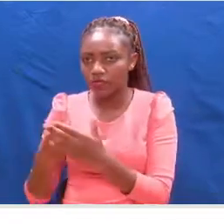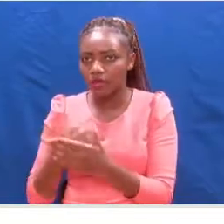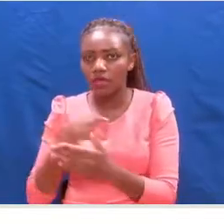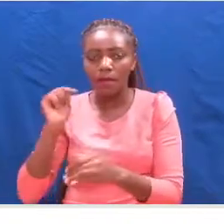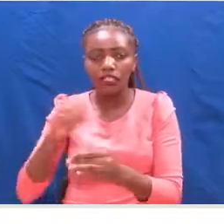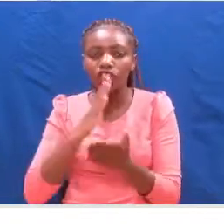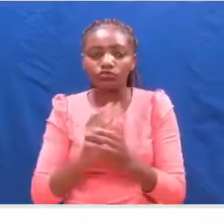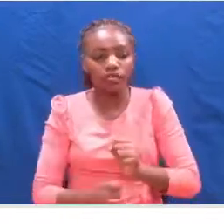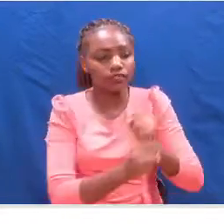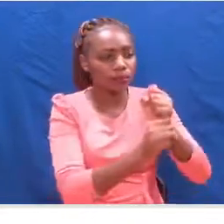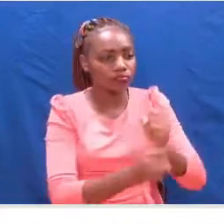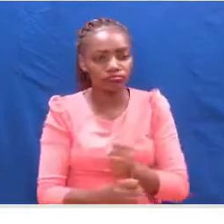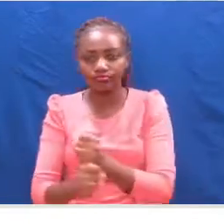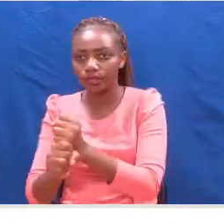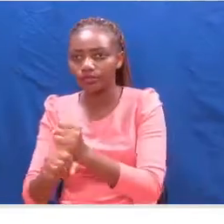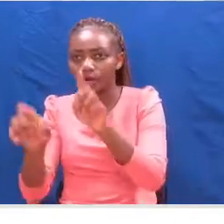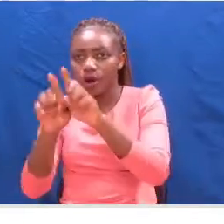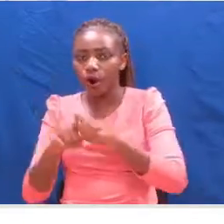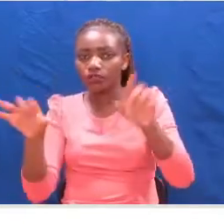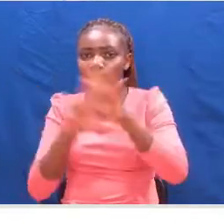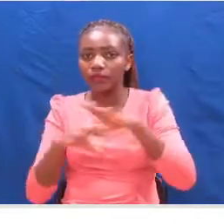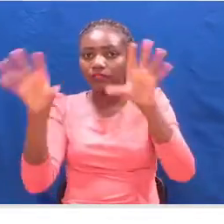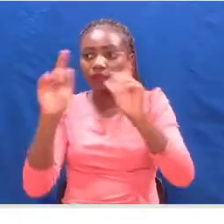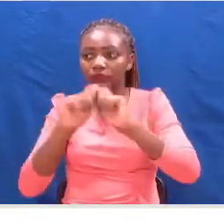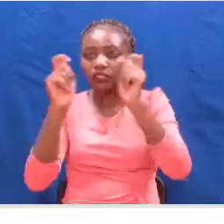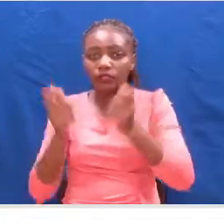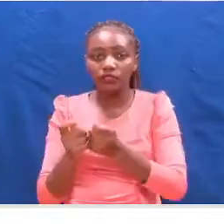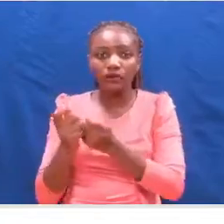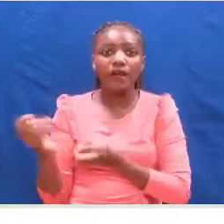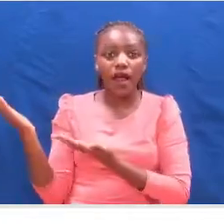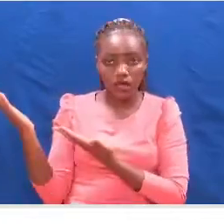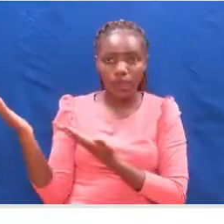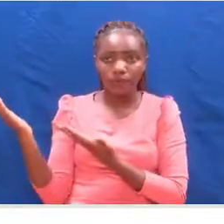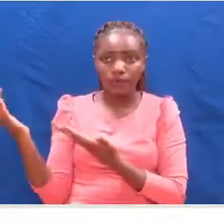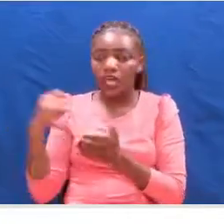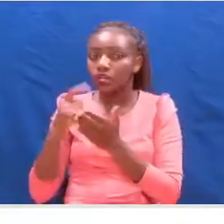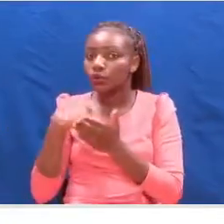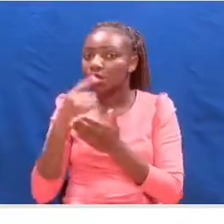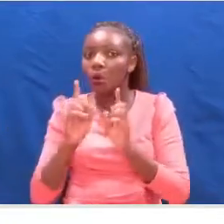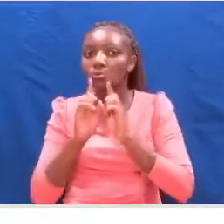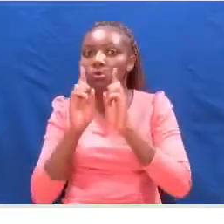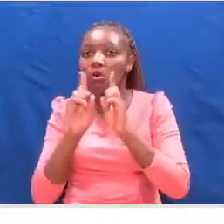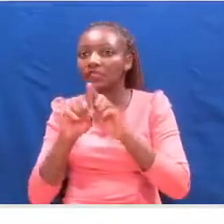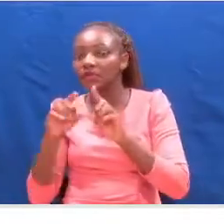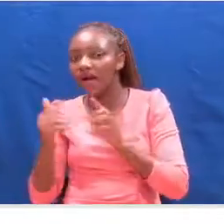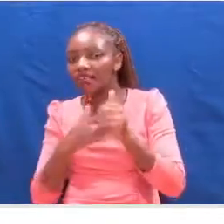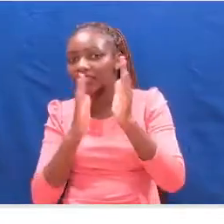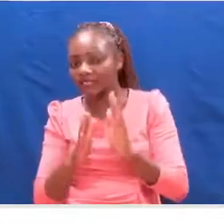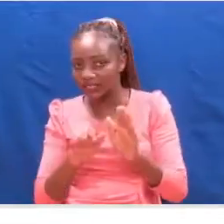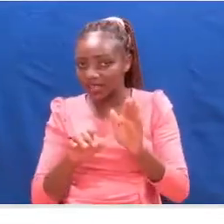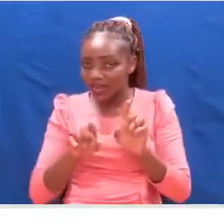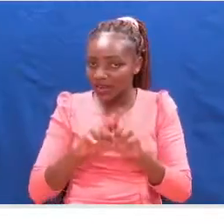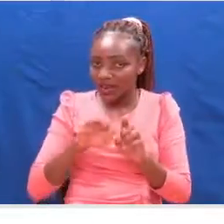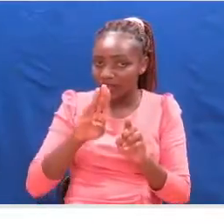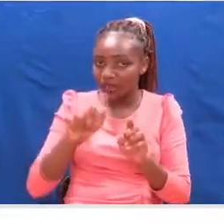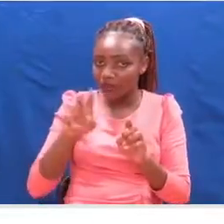kura yenu itaenda. The Deputy President Brigade, Mithika Linturi, Susan Kihika, Kipchumba Murkomen, Benjamin Washiali,